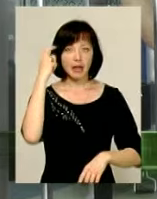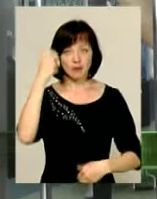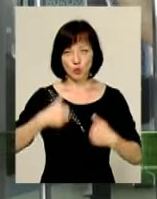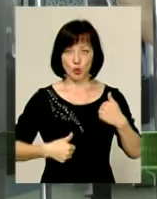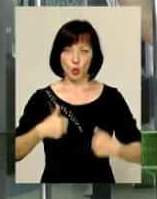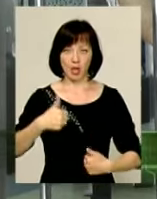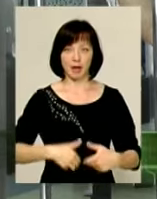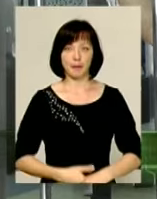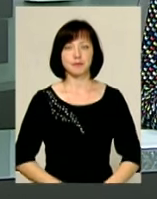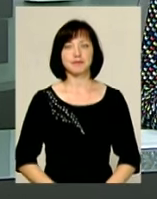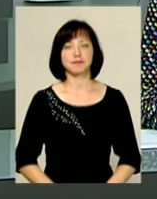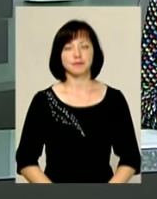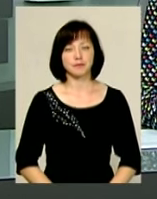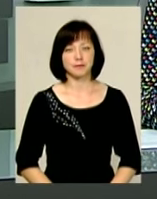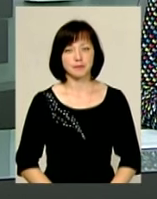з паурліфтингу.